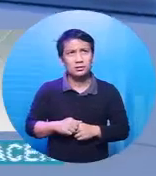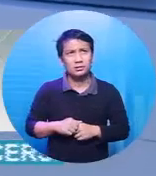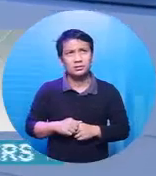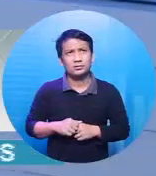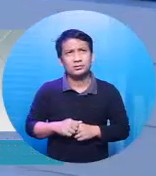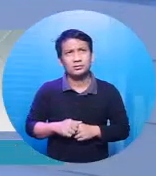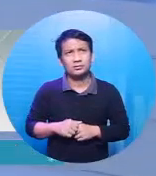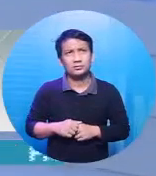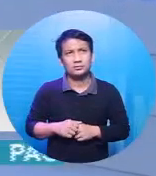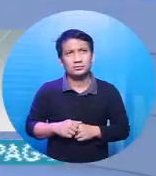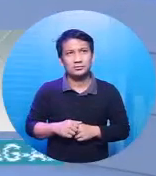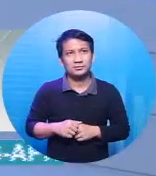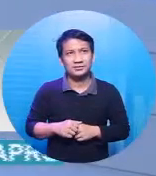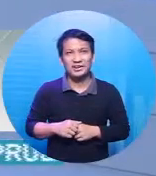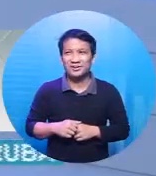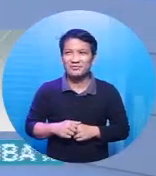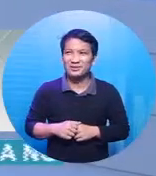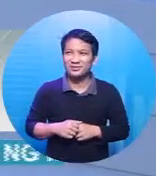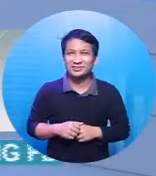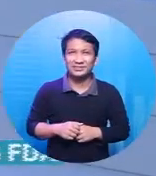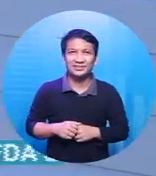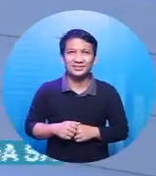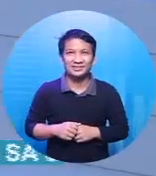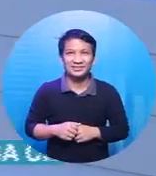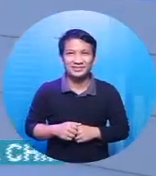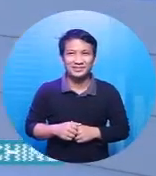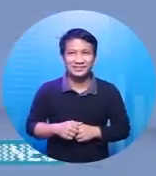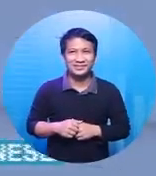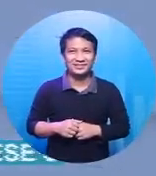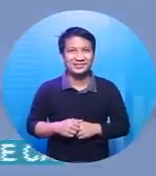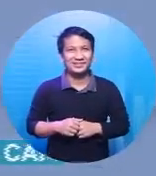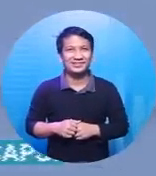Ah! Dali ah. Hindi ko titingnan para may thrill.